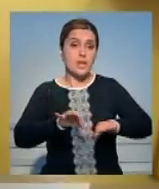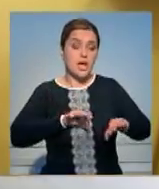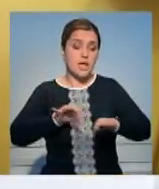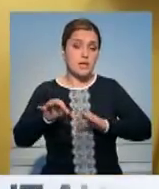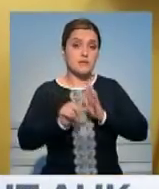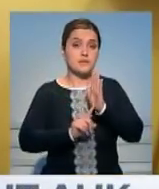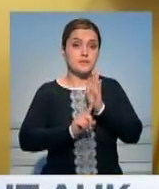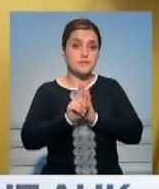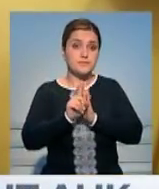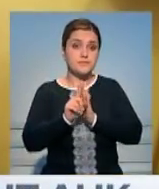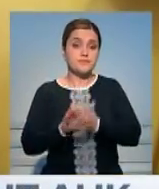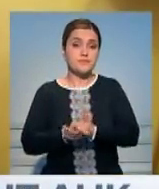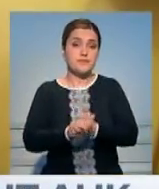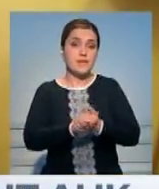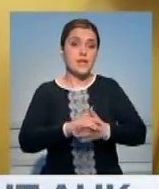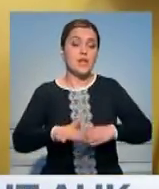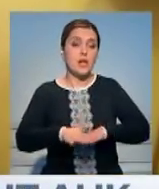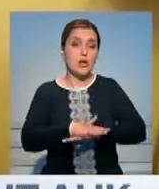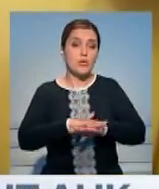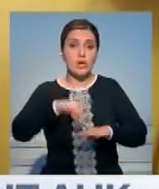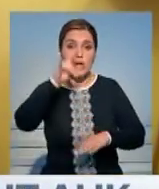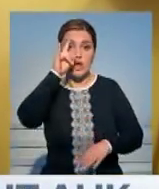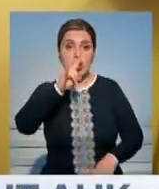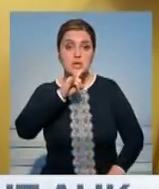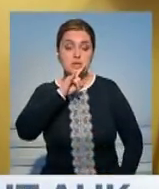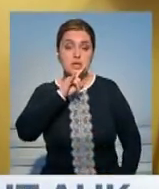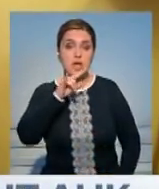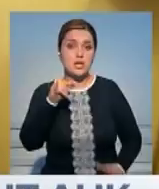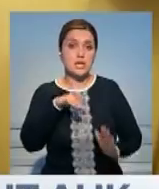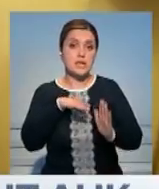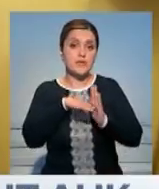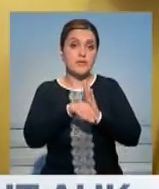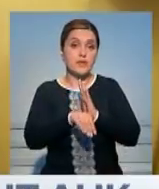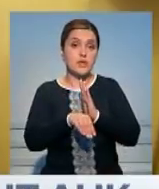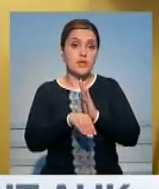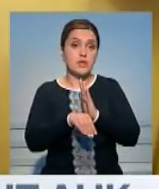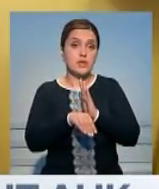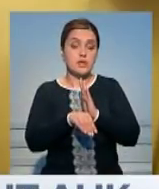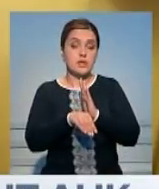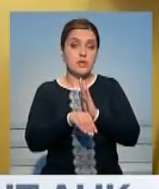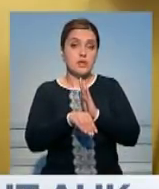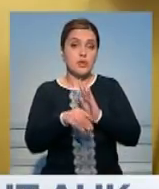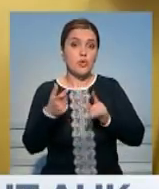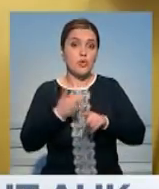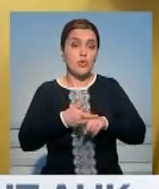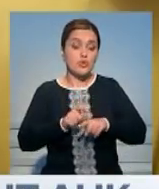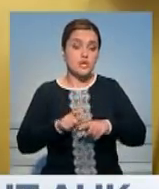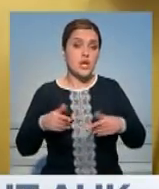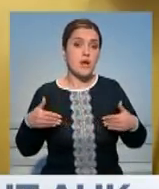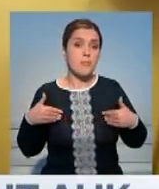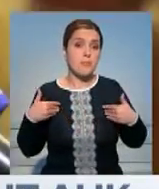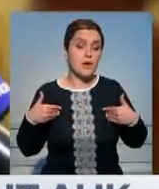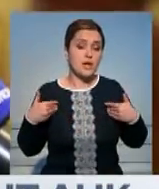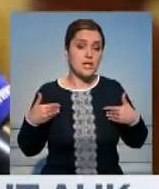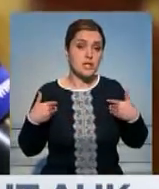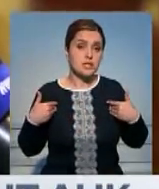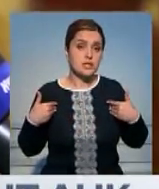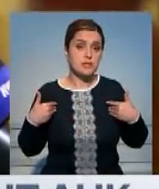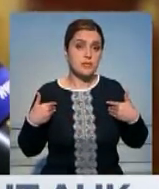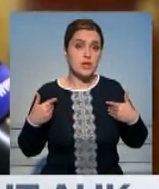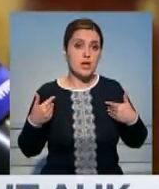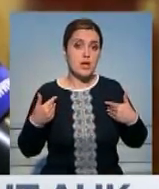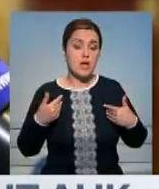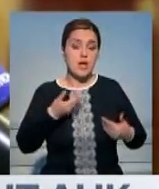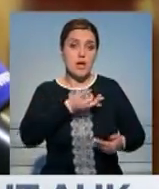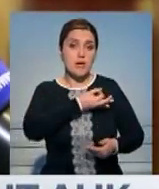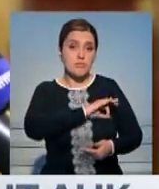начинания Ассамблеи народа Казахстана, они, конечно, являются, ну как, очень полезными, в том числе и для нас, для нашей